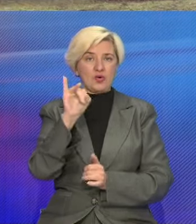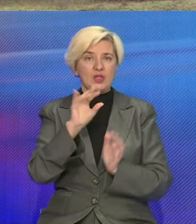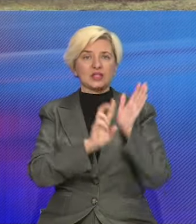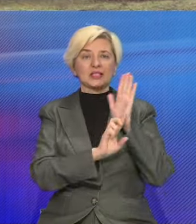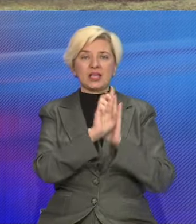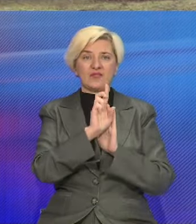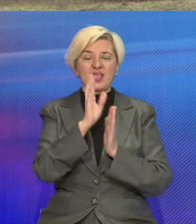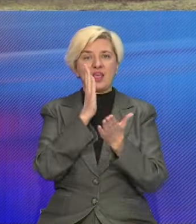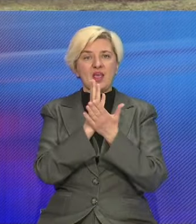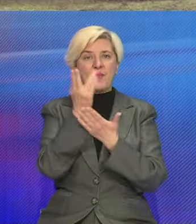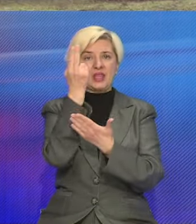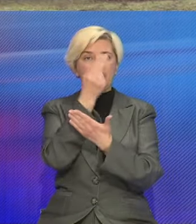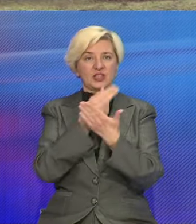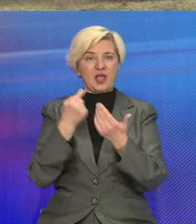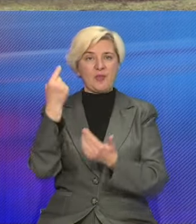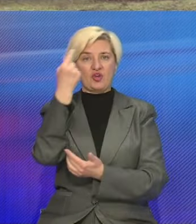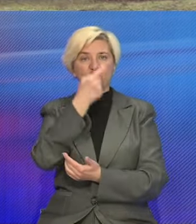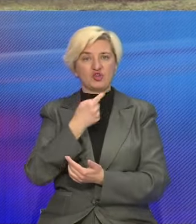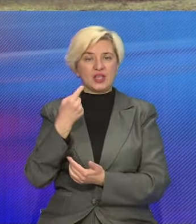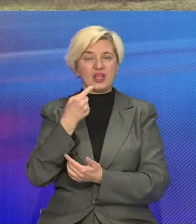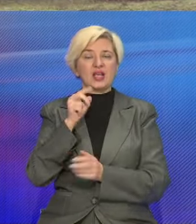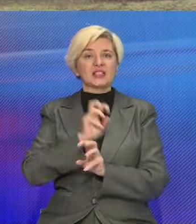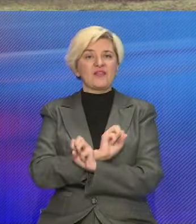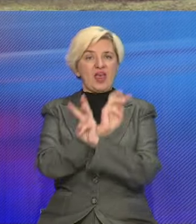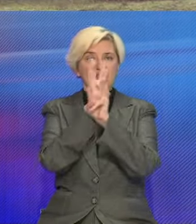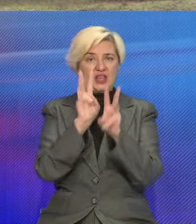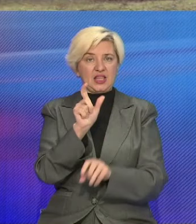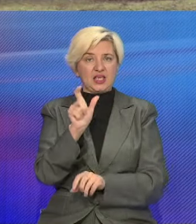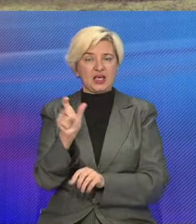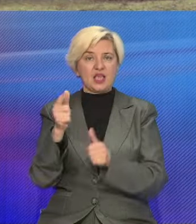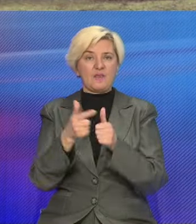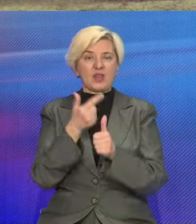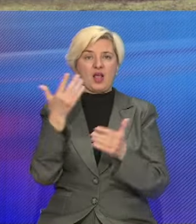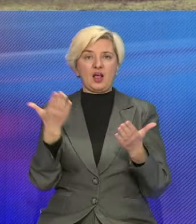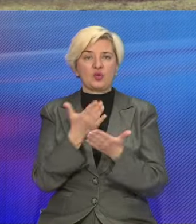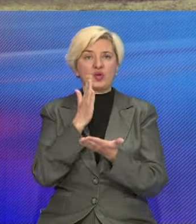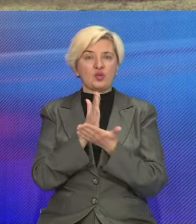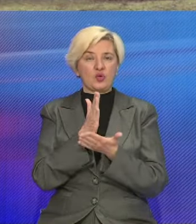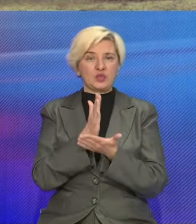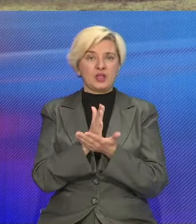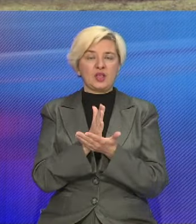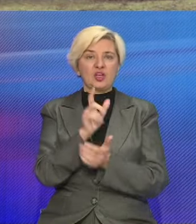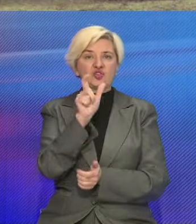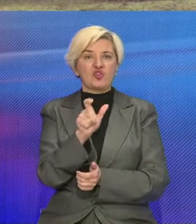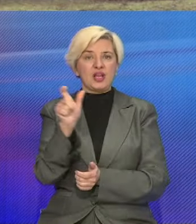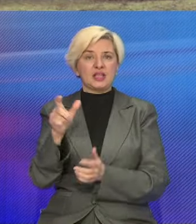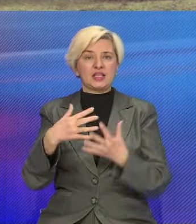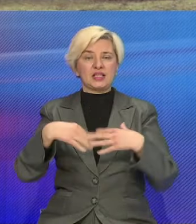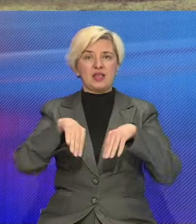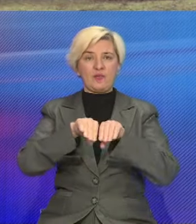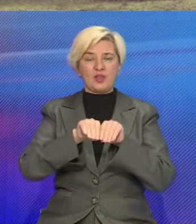имеет изображение тех святых, имена которых носят члены семьи